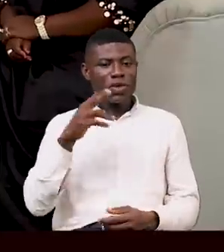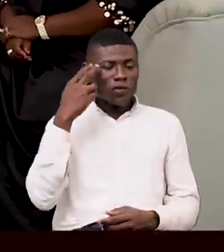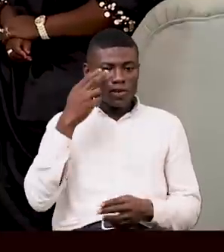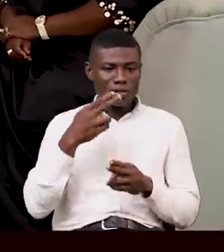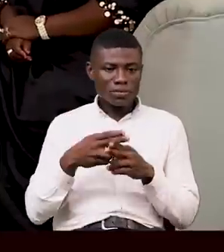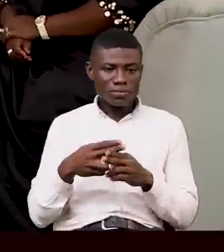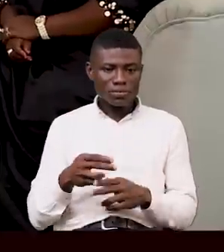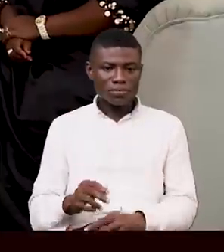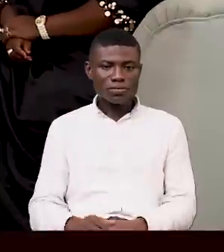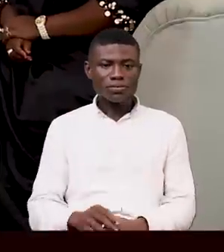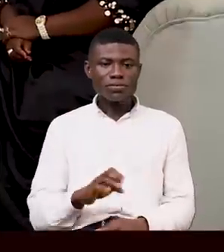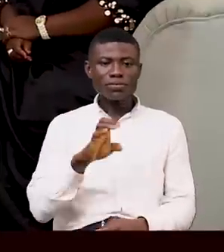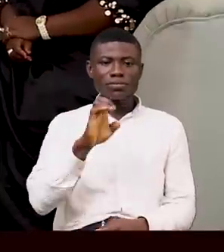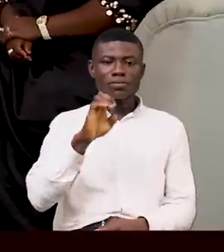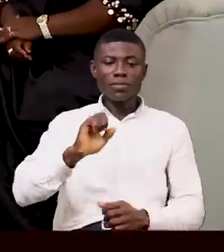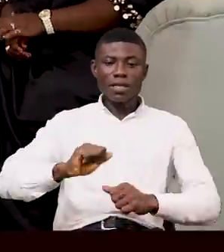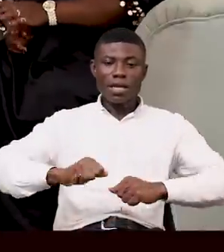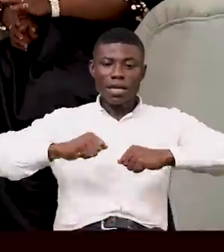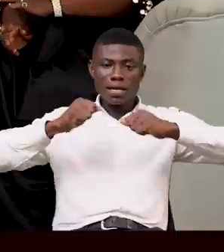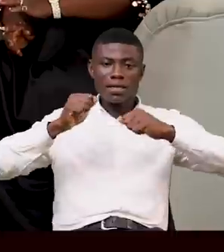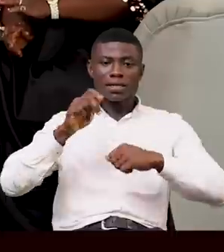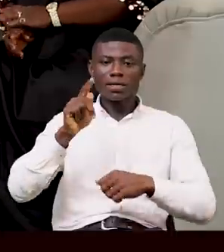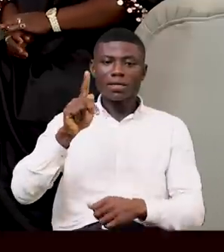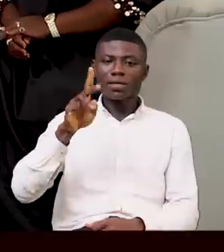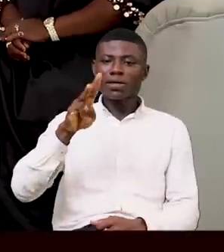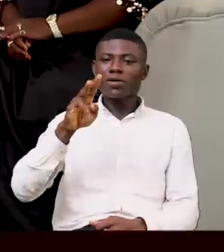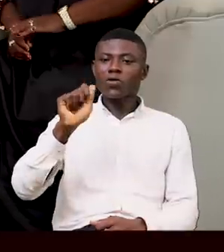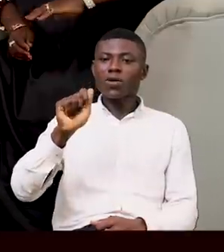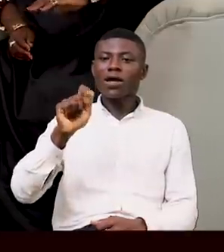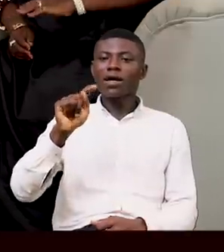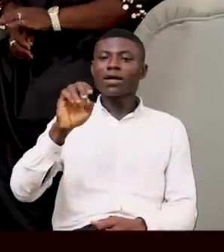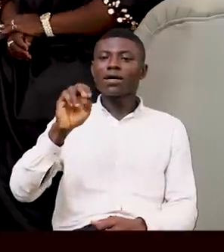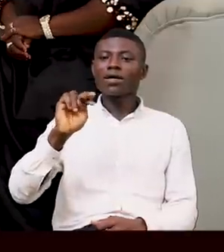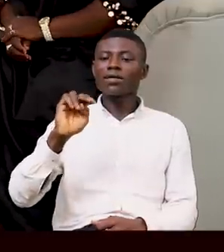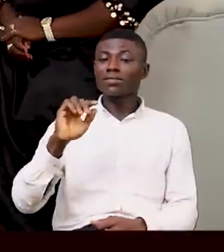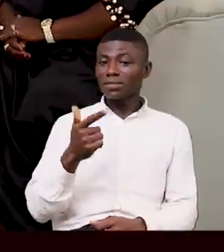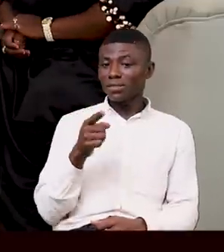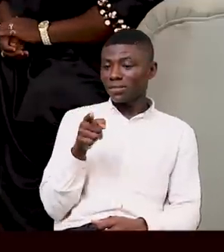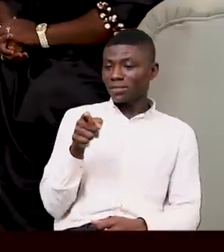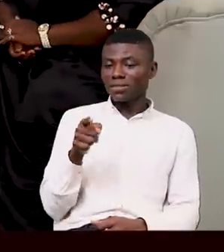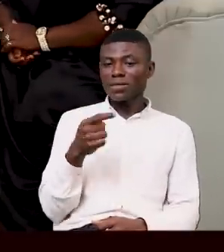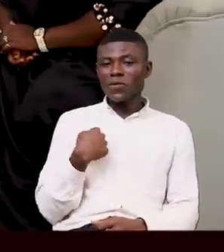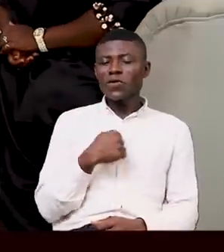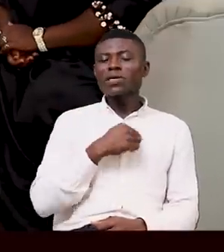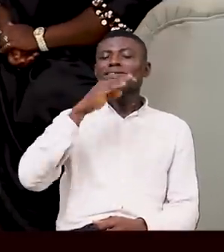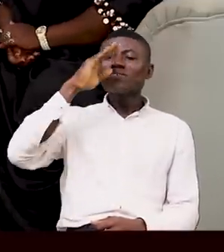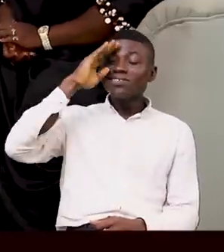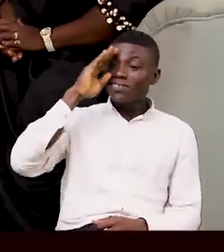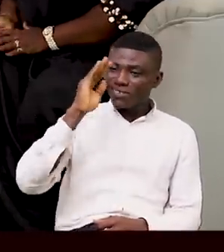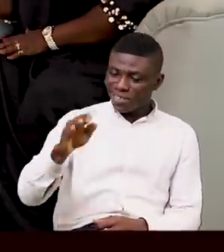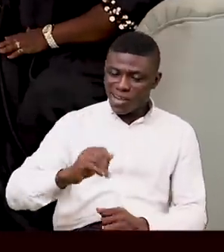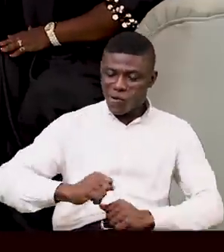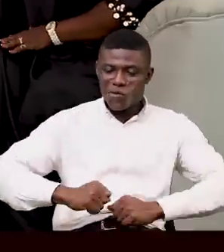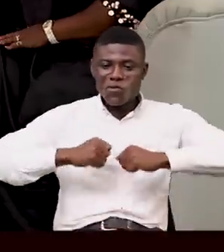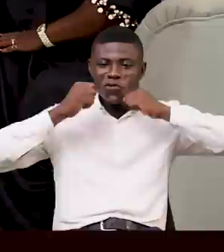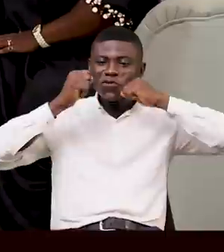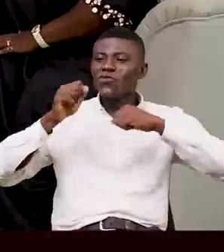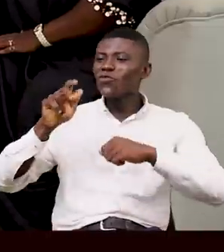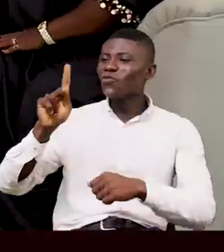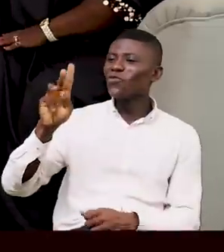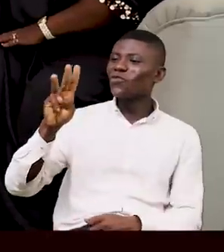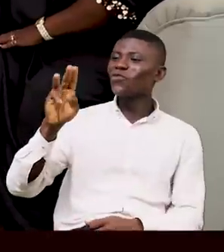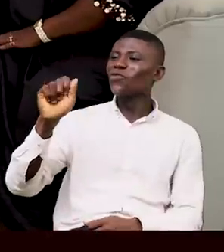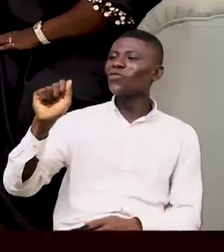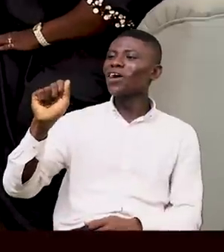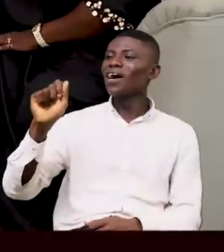say? Da kwatin. Ada kwatin. So na kwatin. Na kwatin. Na na ye chiachia wo. Wo wa ye